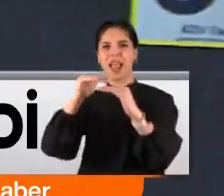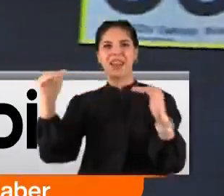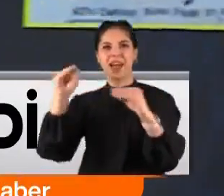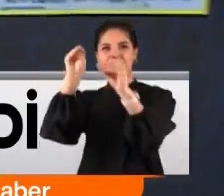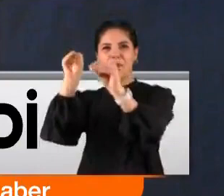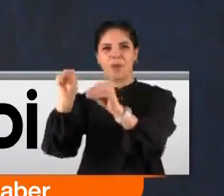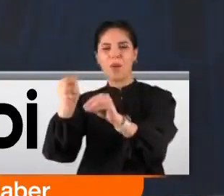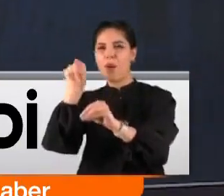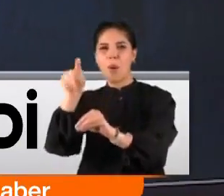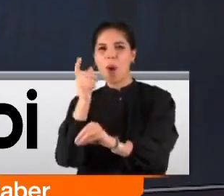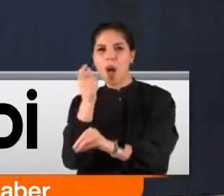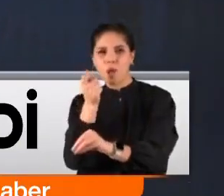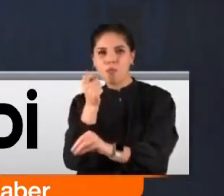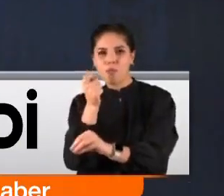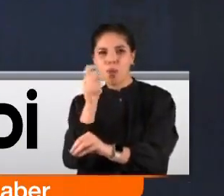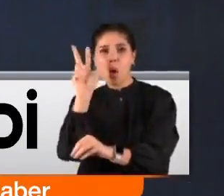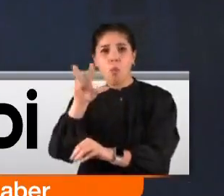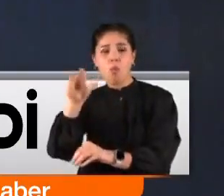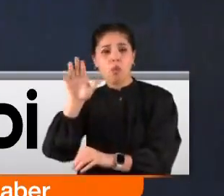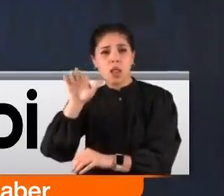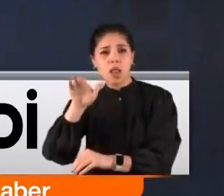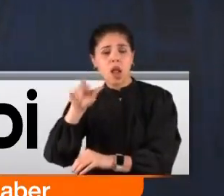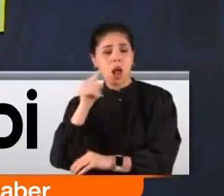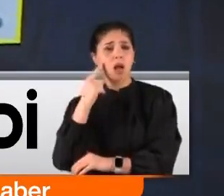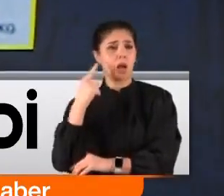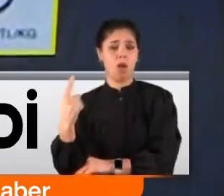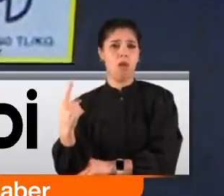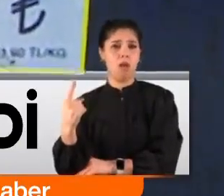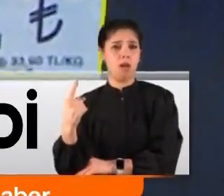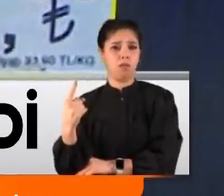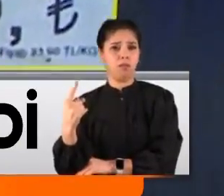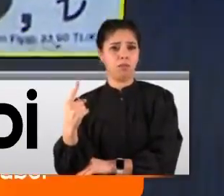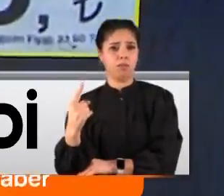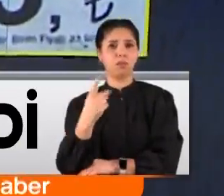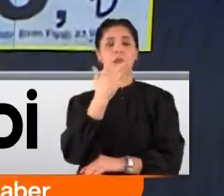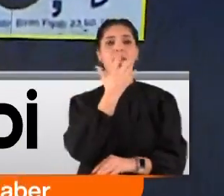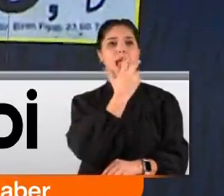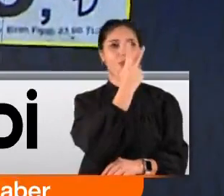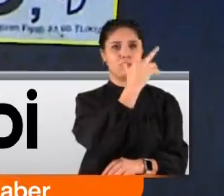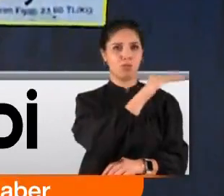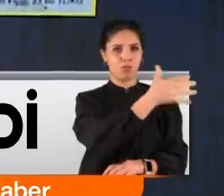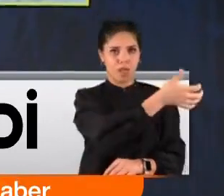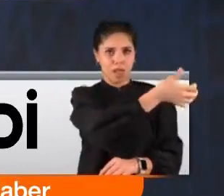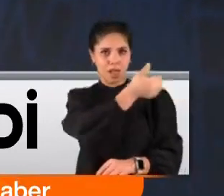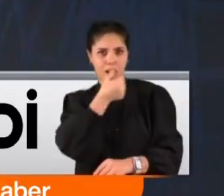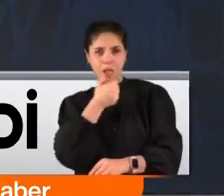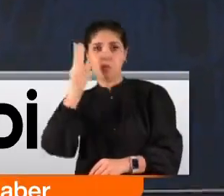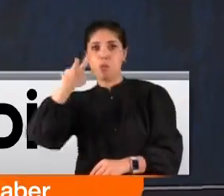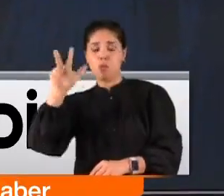Bakalım raftaki fiyatına. Tam 33 lira 90 kuruş. Yani elmayı 3 liradan alıp